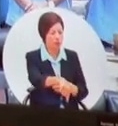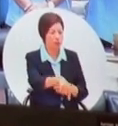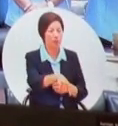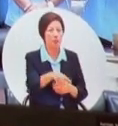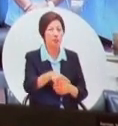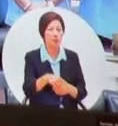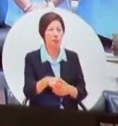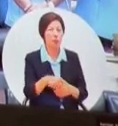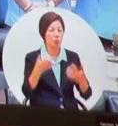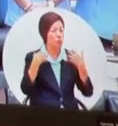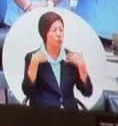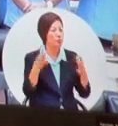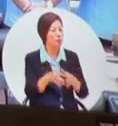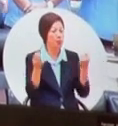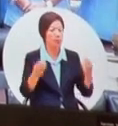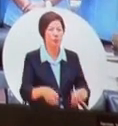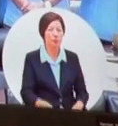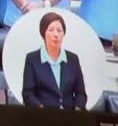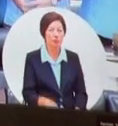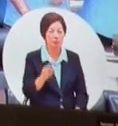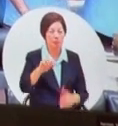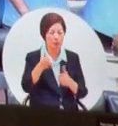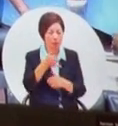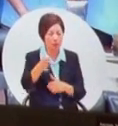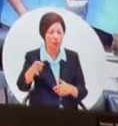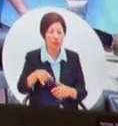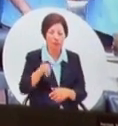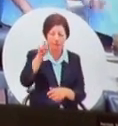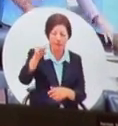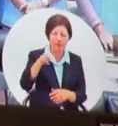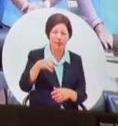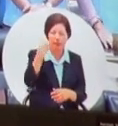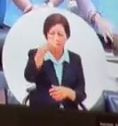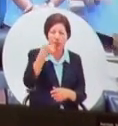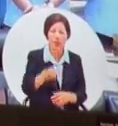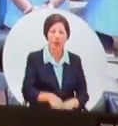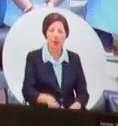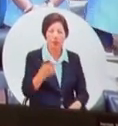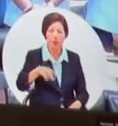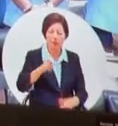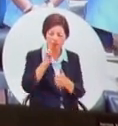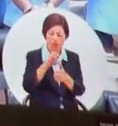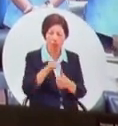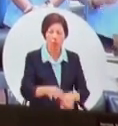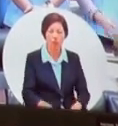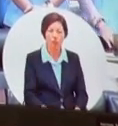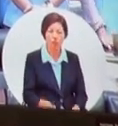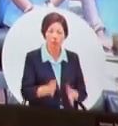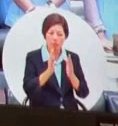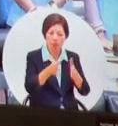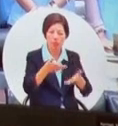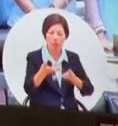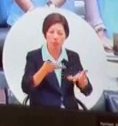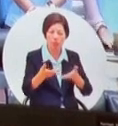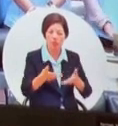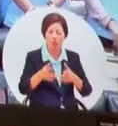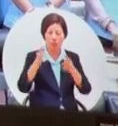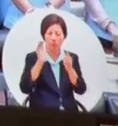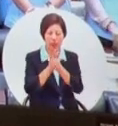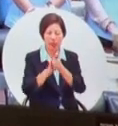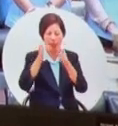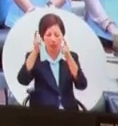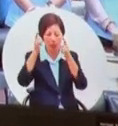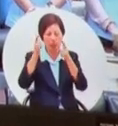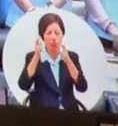这种议员，请大家仔细看他唱的嘴脸。我们再重申一句，我们希望就事论事，为高雄市民的福祉，